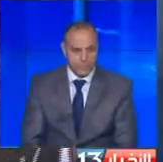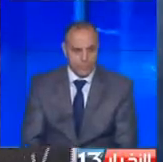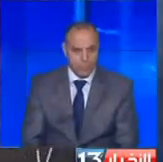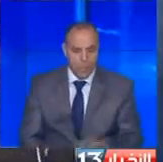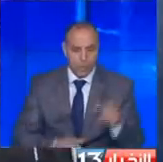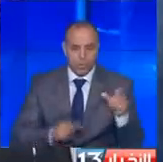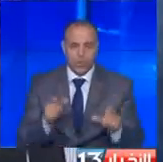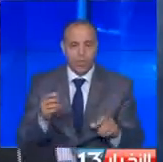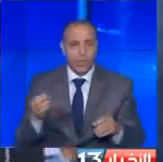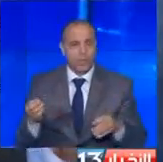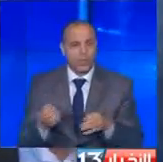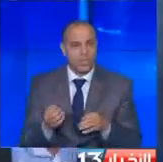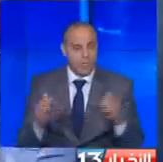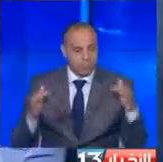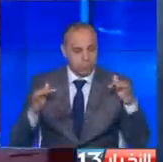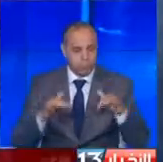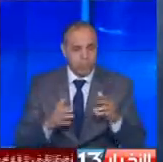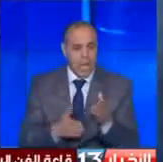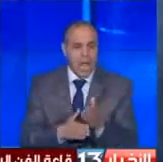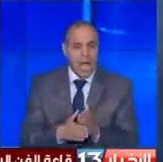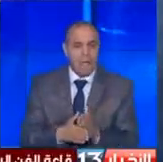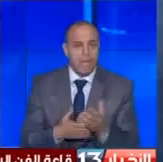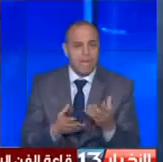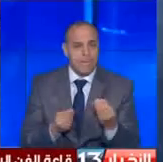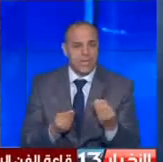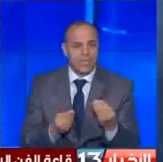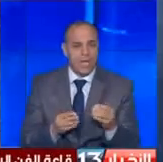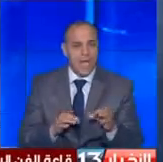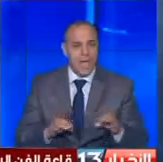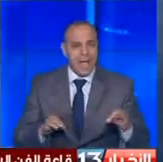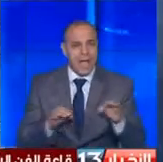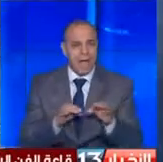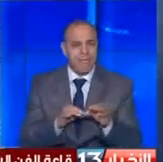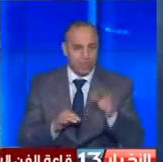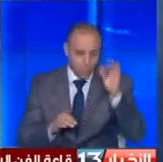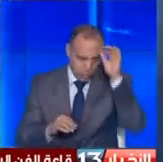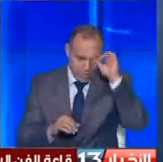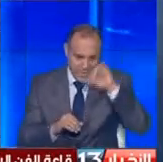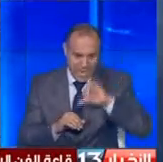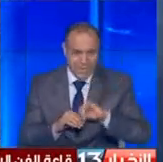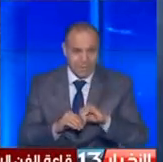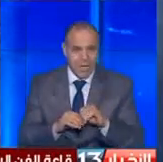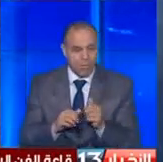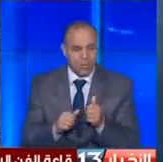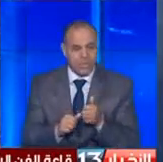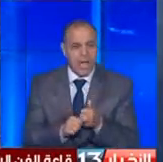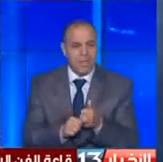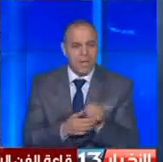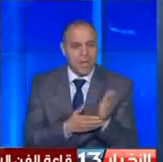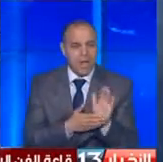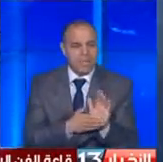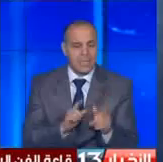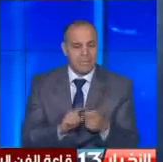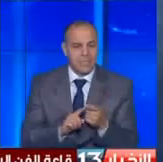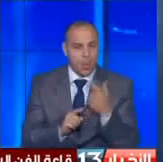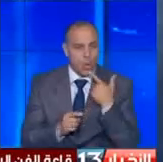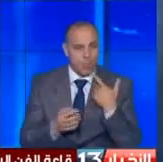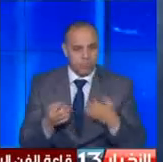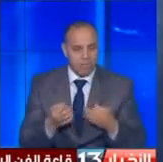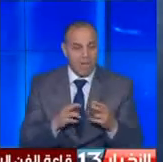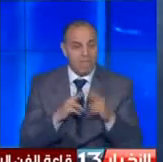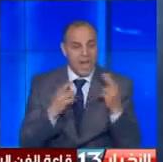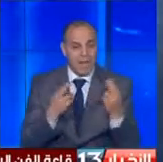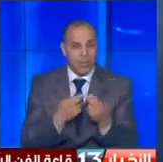جمهور الموسيقى السيمفونية كان حاضرا بكثافة بقاعة الفن الرابع بتونس العاصمة لمتابعة العرض الخاص بالمعزوفات